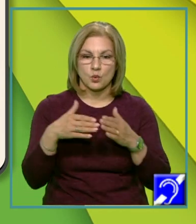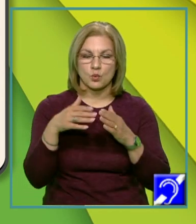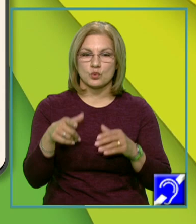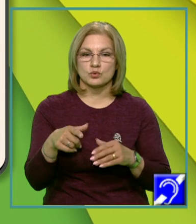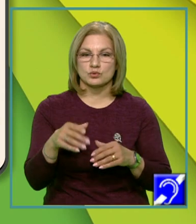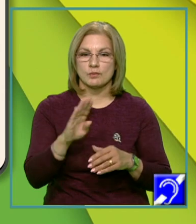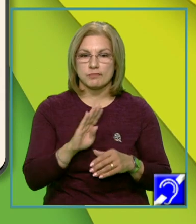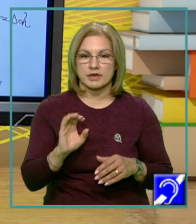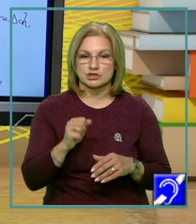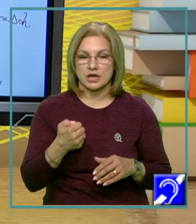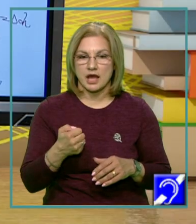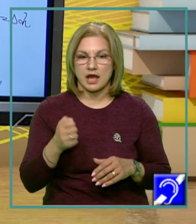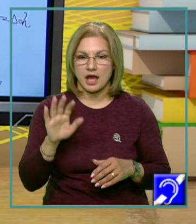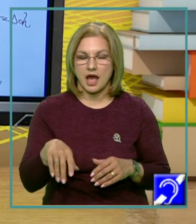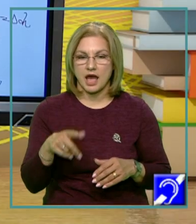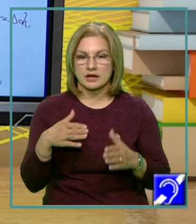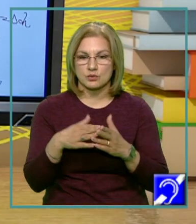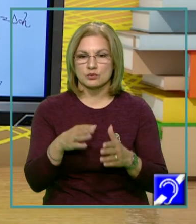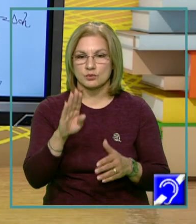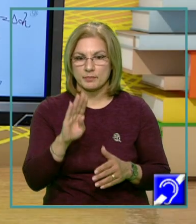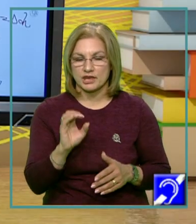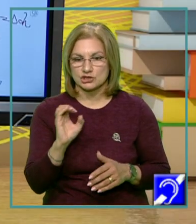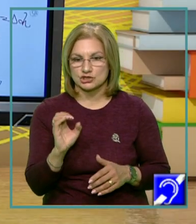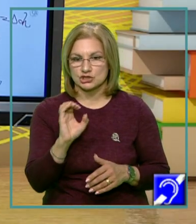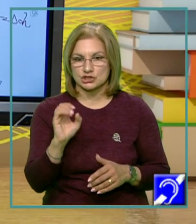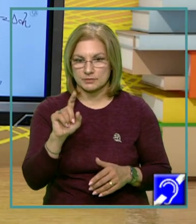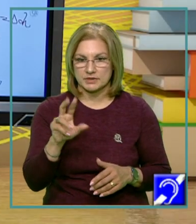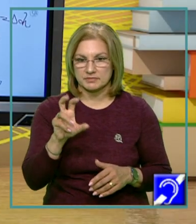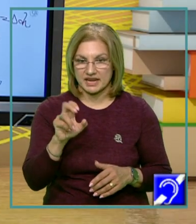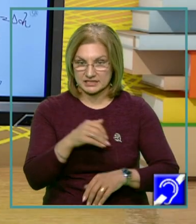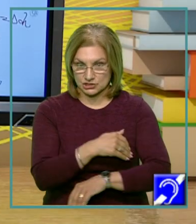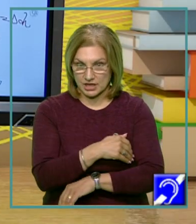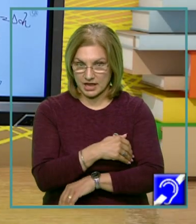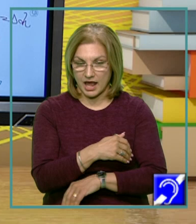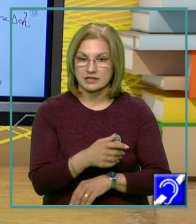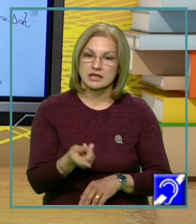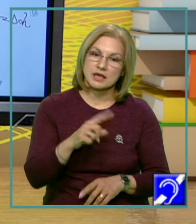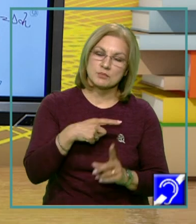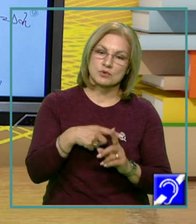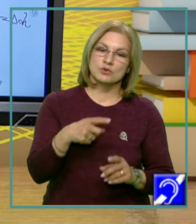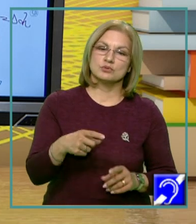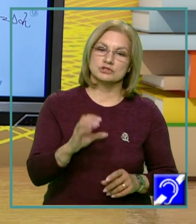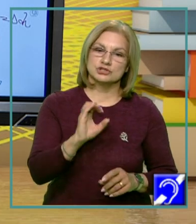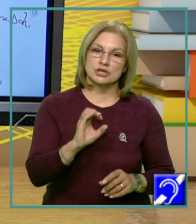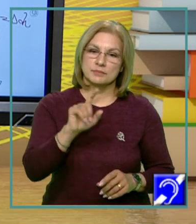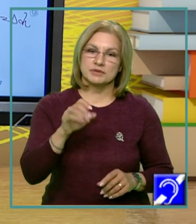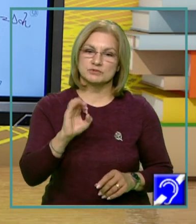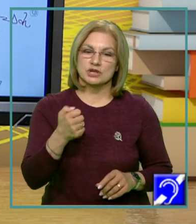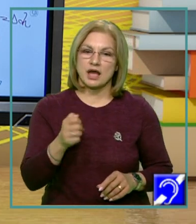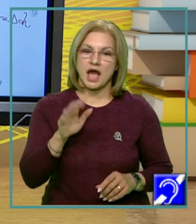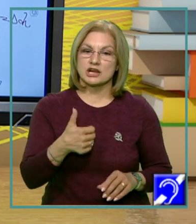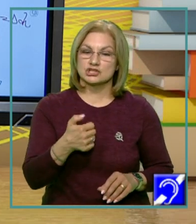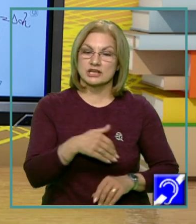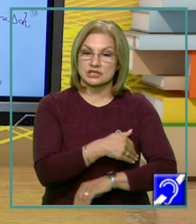a se compune din unghiul b c c prim 30 de grade și c prim c așa